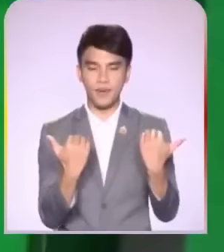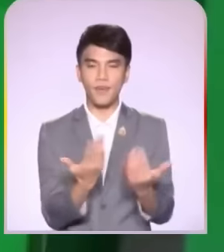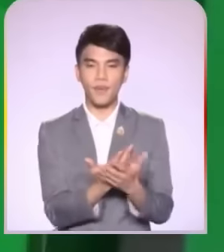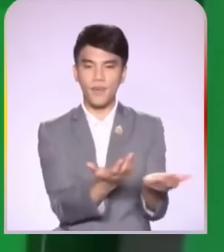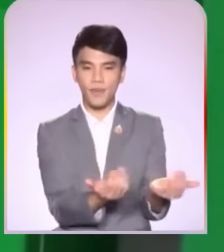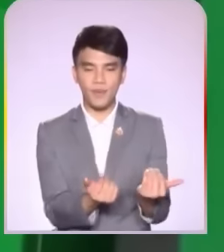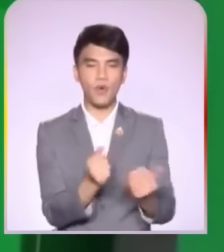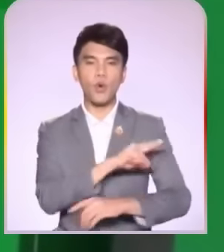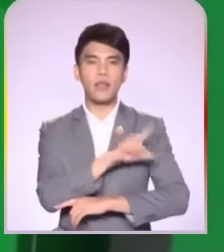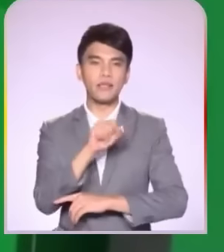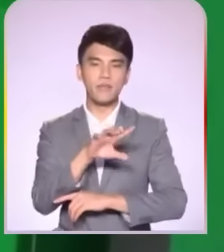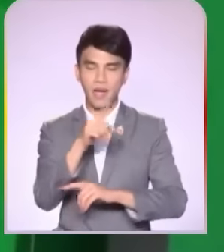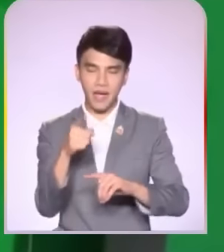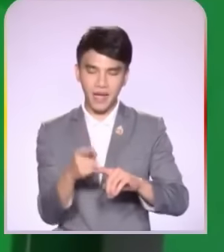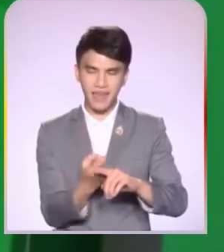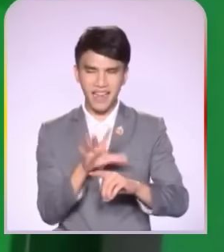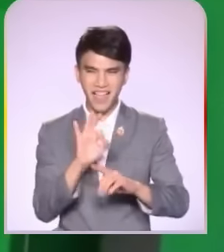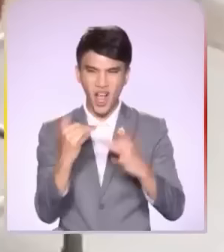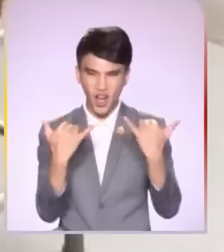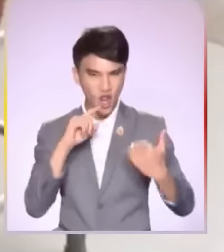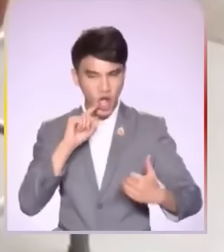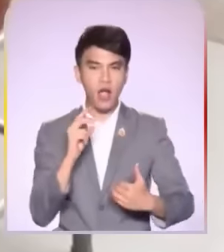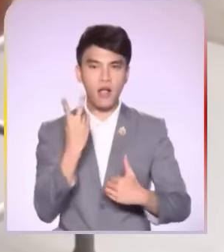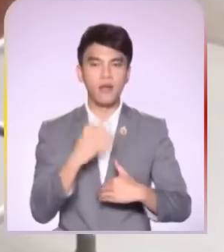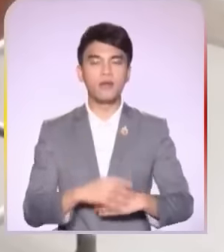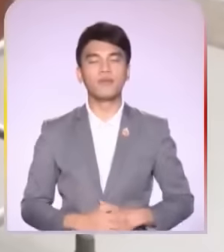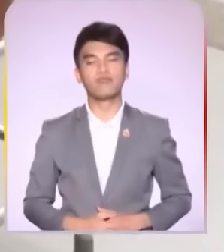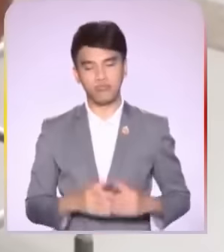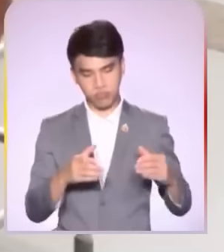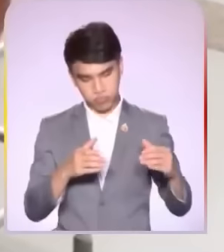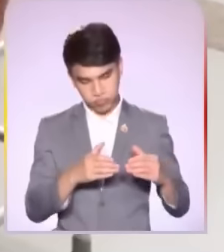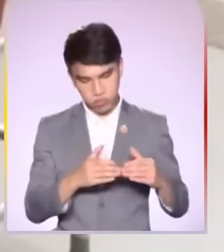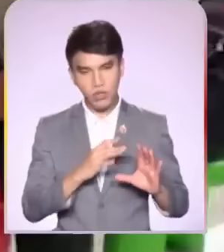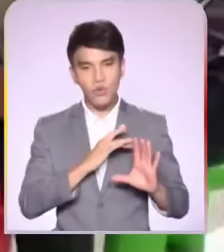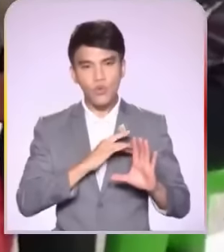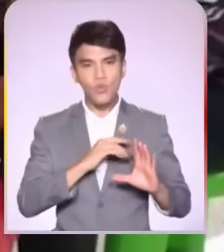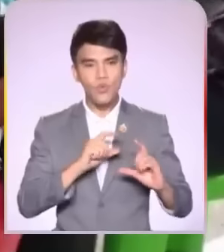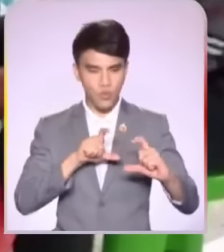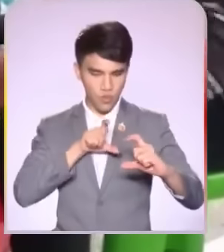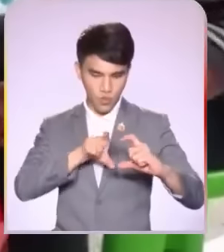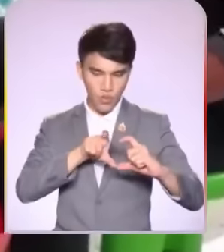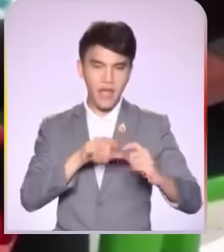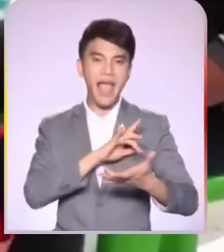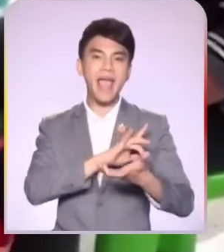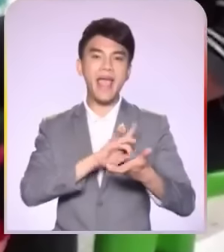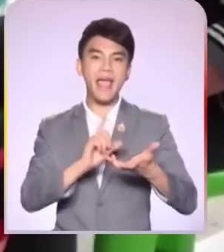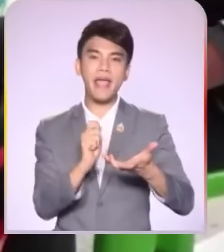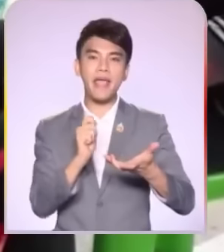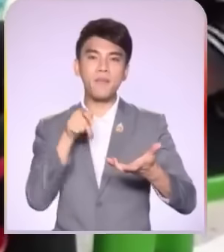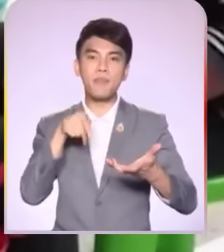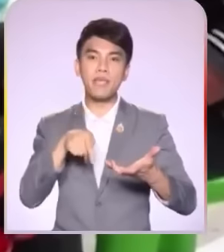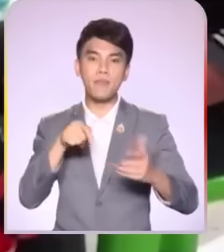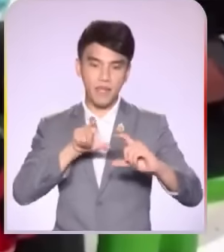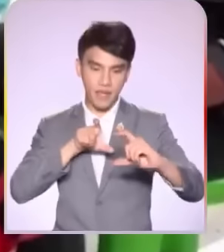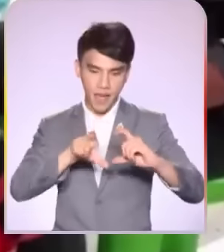ฮะ 25-30 กันยายนแต่เฟส2นี่สิครับผู้ที่ลงทะเบียนผ่านแอปทางรัฐจะยังไงล่ะครับซึ่งเมื่อวาน